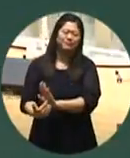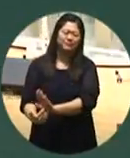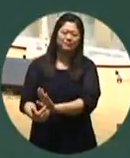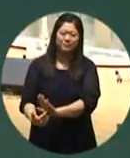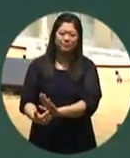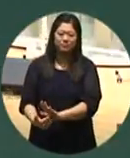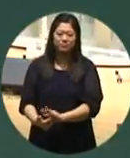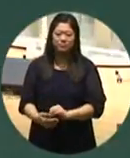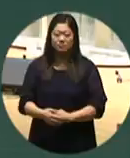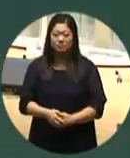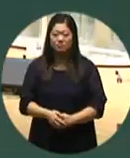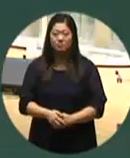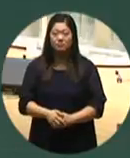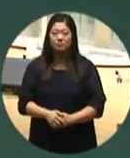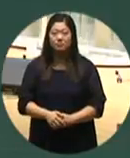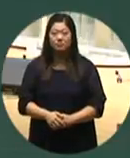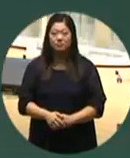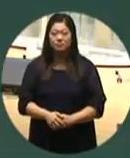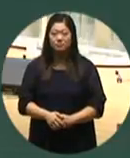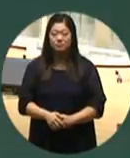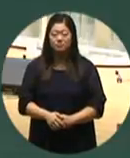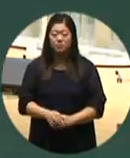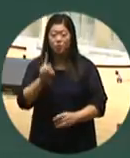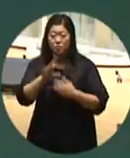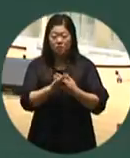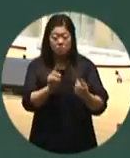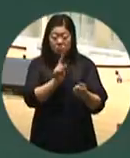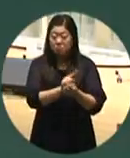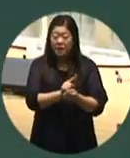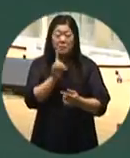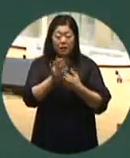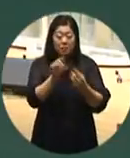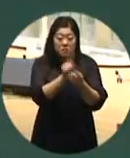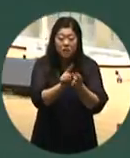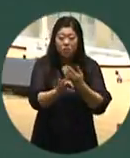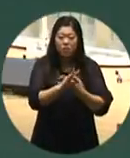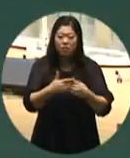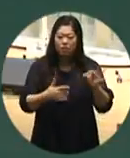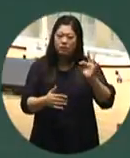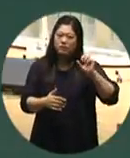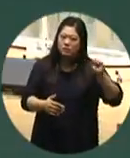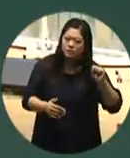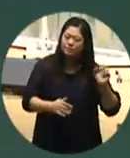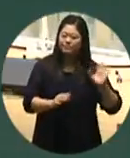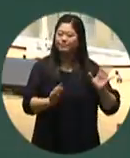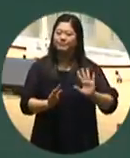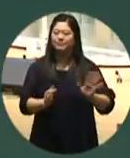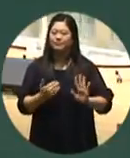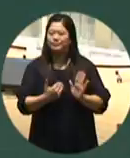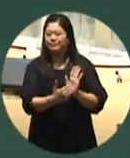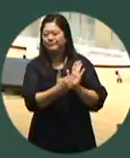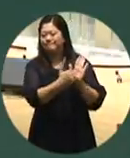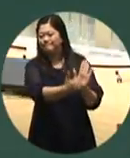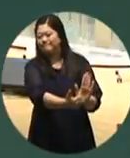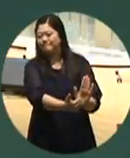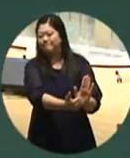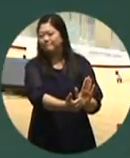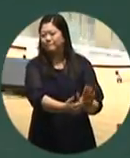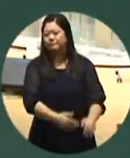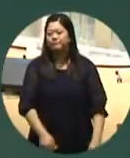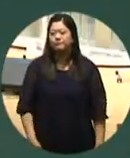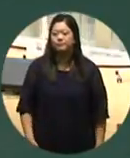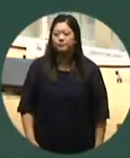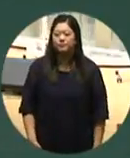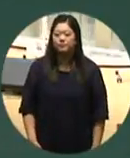가는 게 되잖아요. Why? Because if I'm meeting him, it looks like I want his help. 저는 그래 못합니다. But I cannot do that. 그렇죠. 복음은 그래